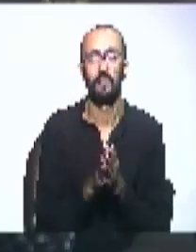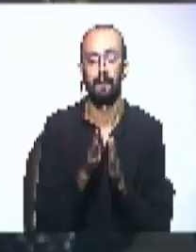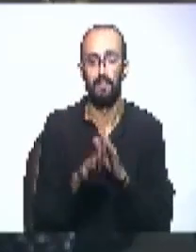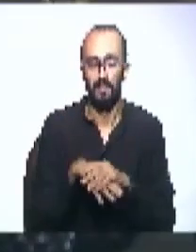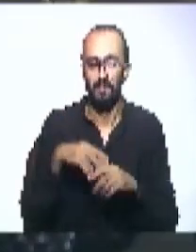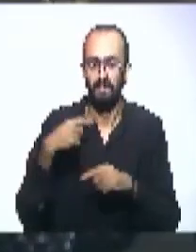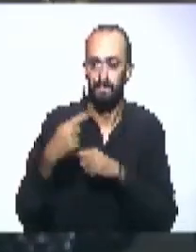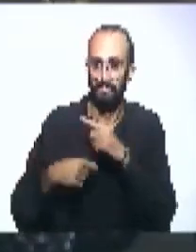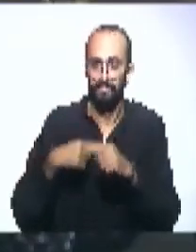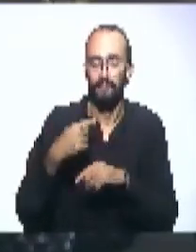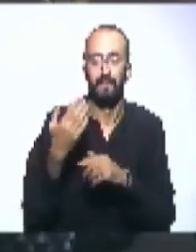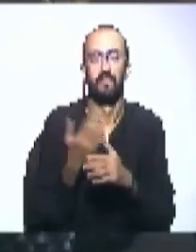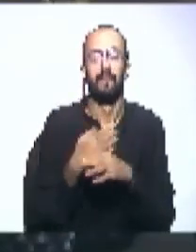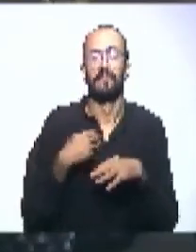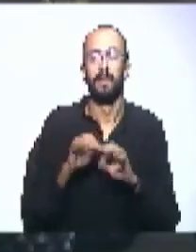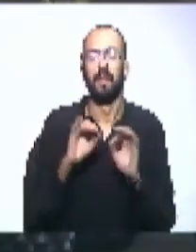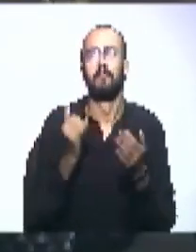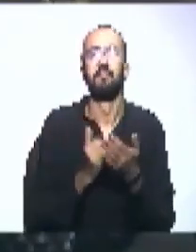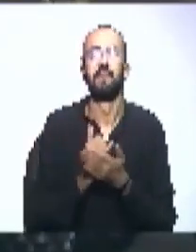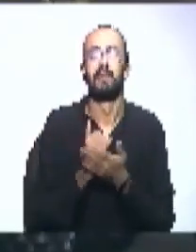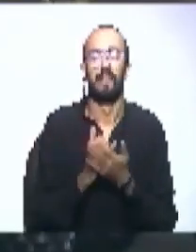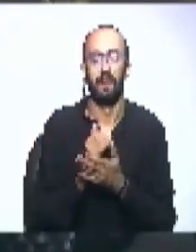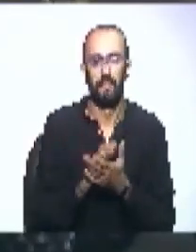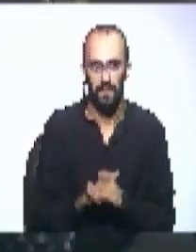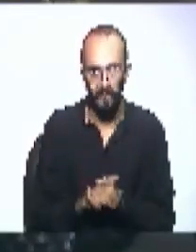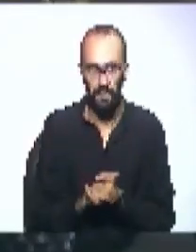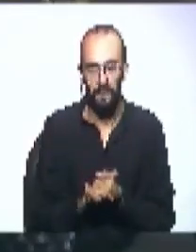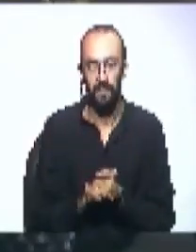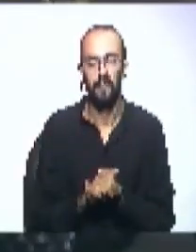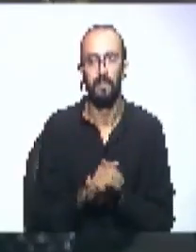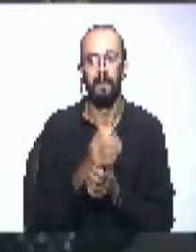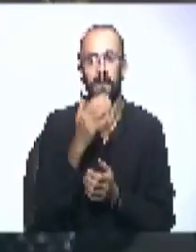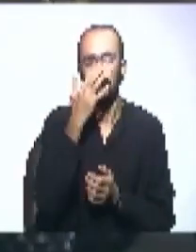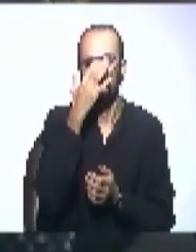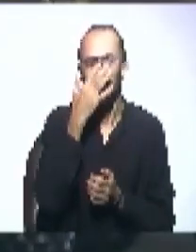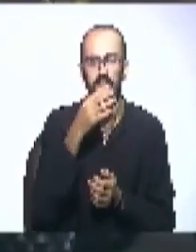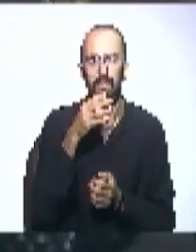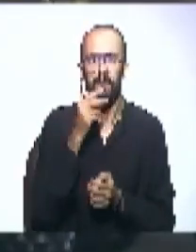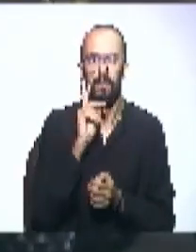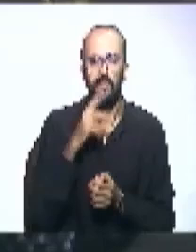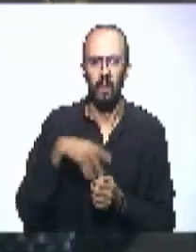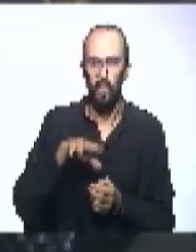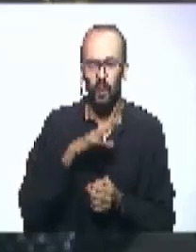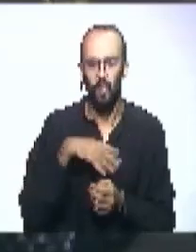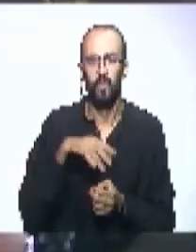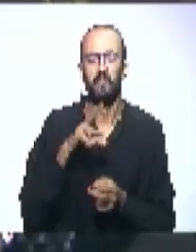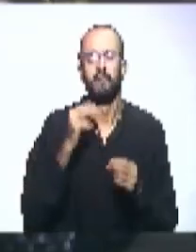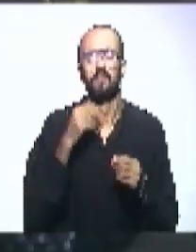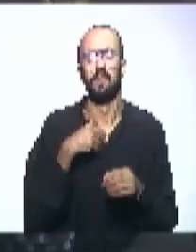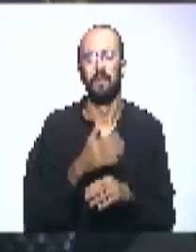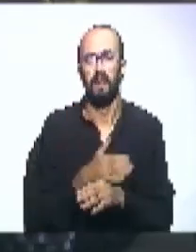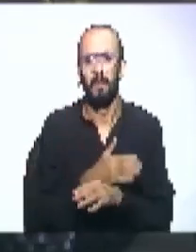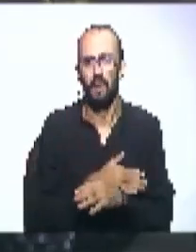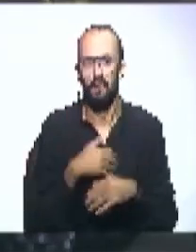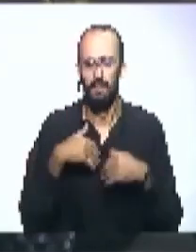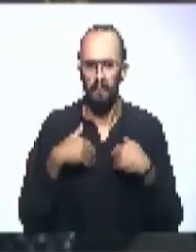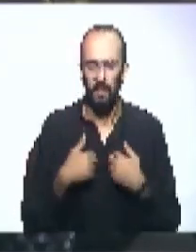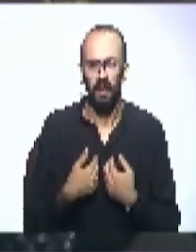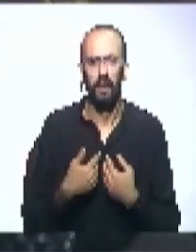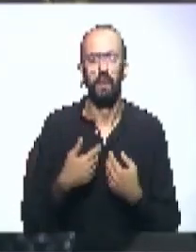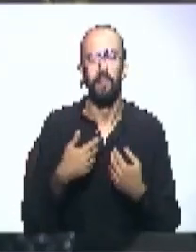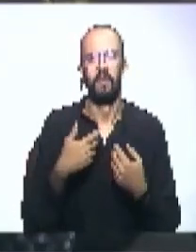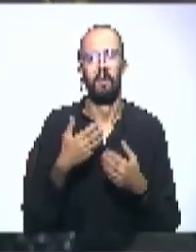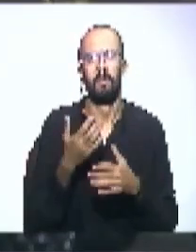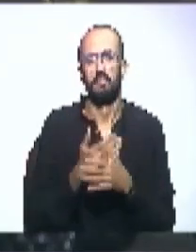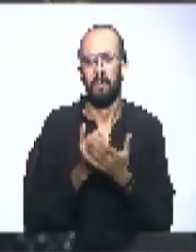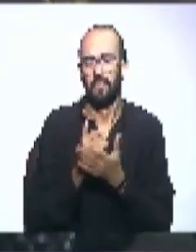حلقات استعداد لموسم المدارس. الاولياء الامور بيبقوا يعني تعبانين جدا في فصل